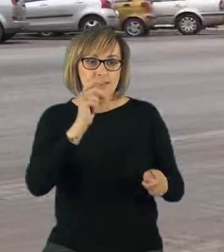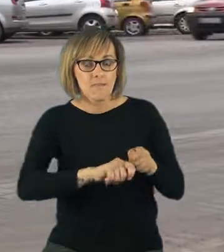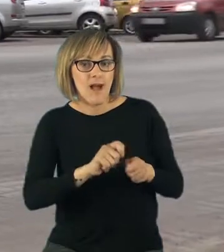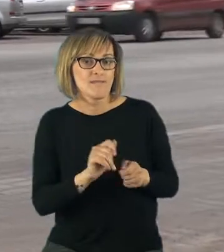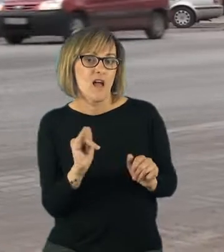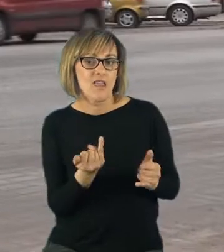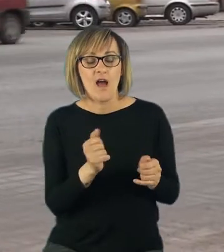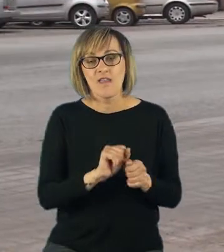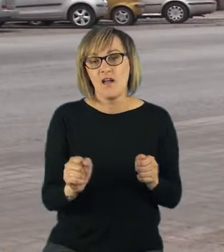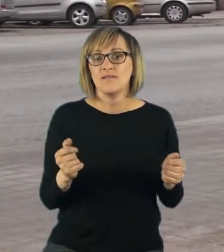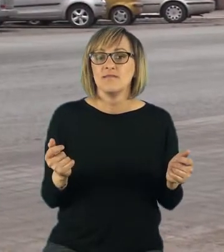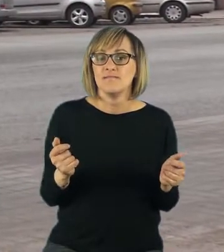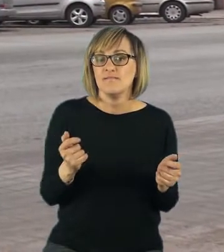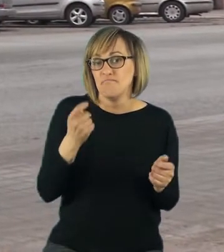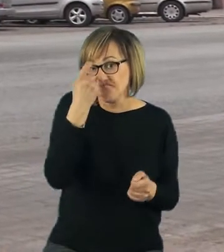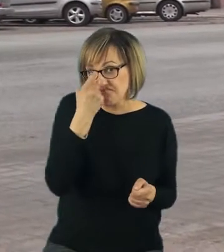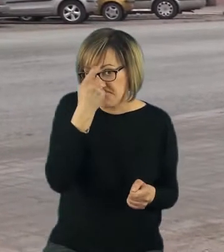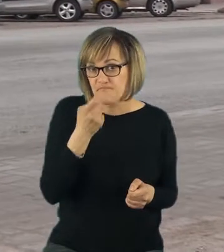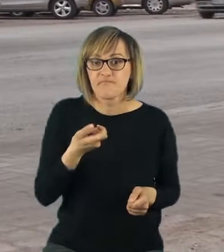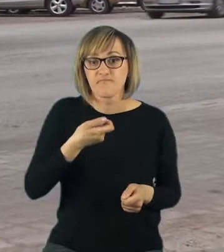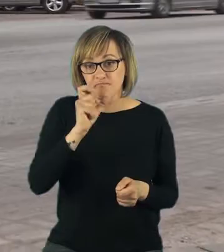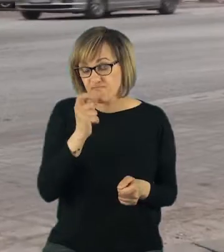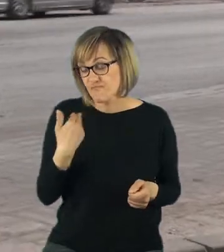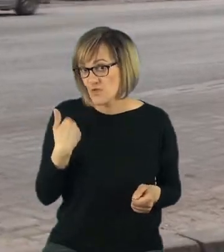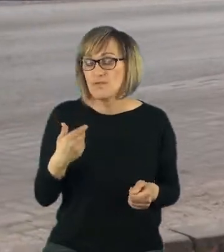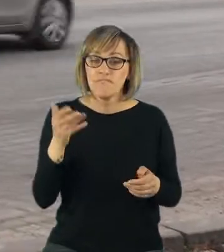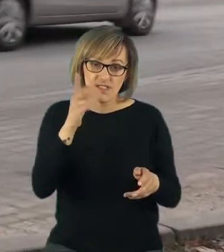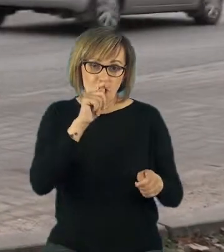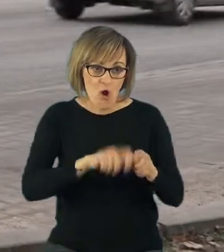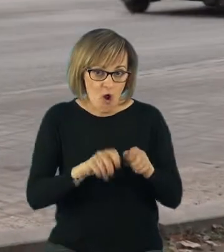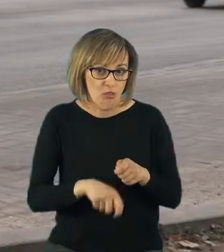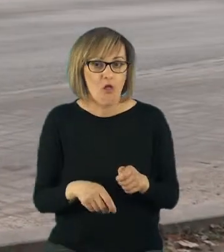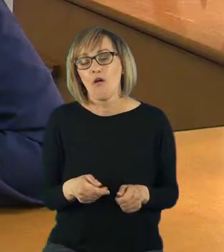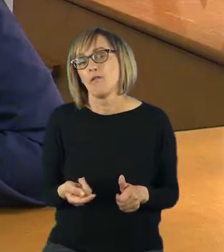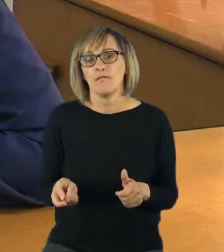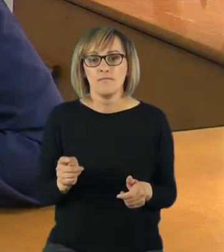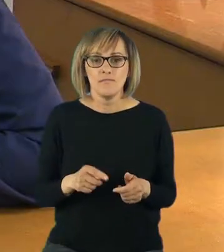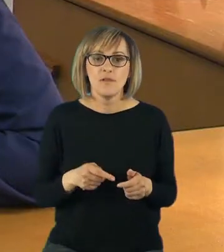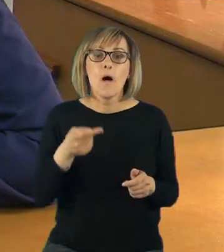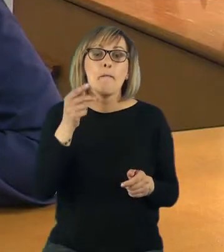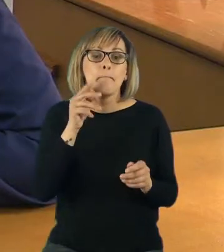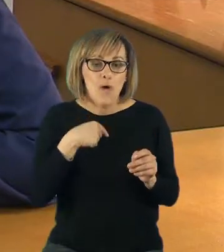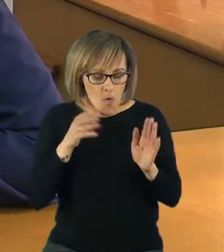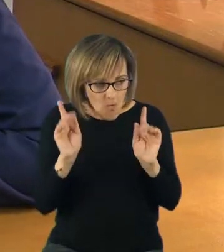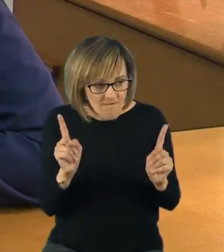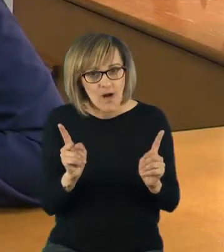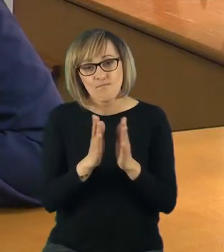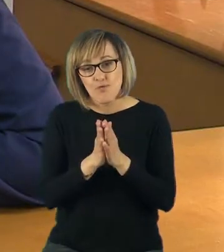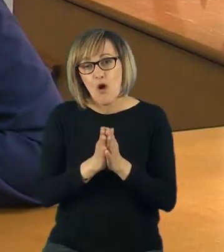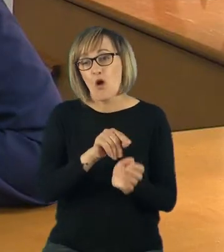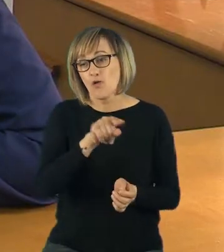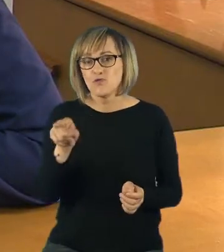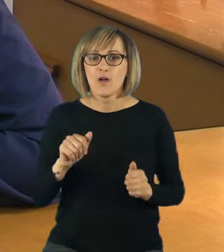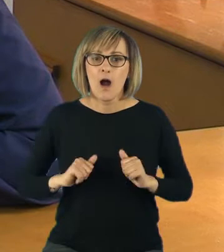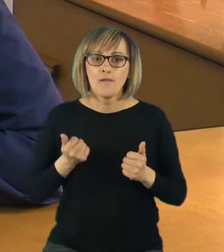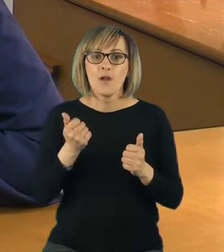są kierowcy, którzy wsiadają za kółko nietrzeźwi. Uczulamy, że policjanci ze szczególną uwagą podczas tych kontroli